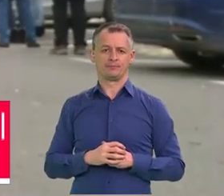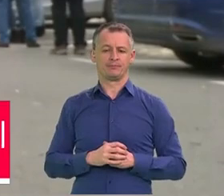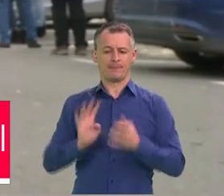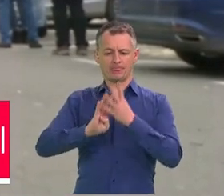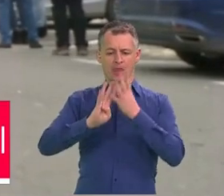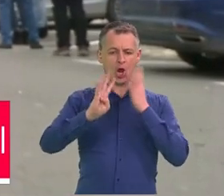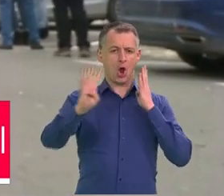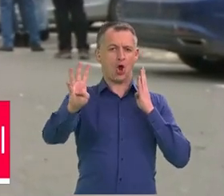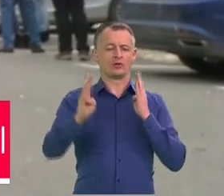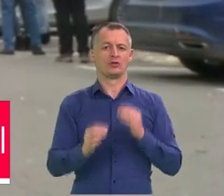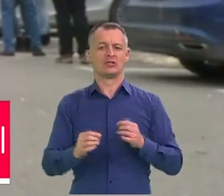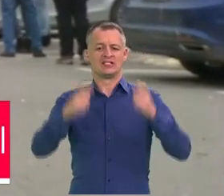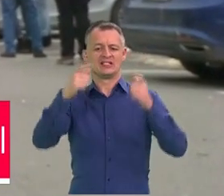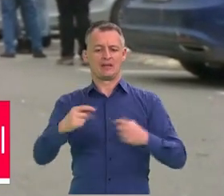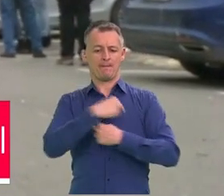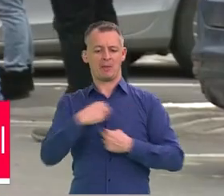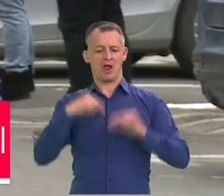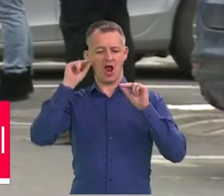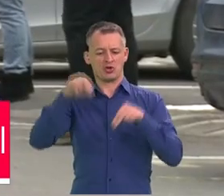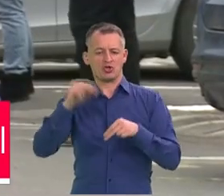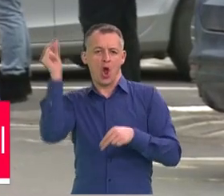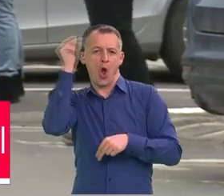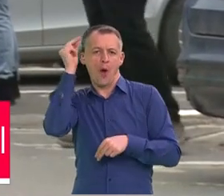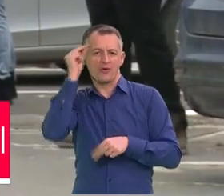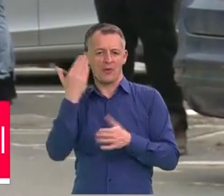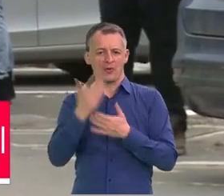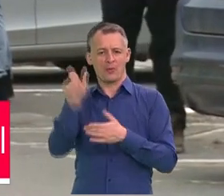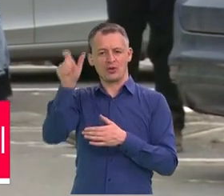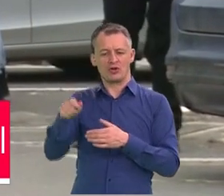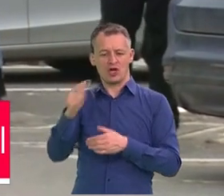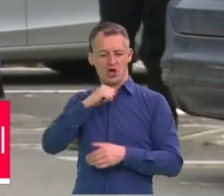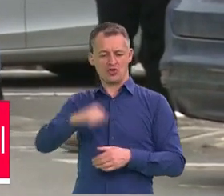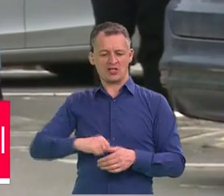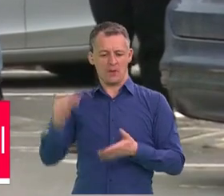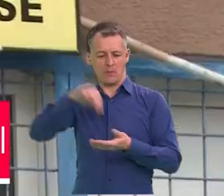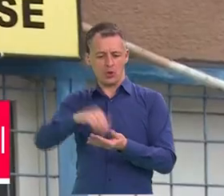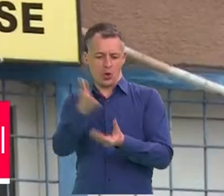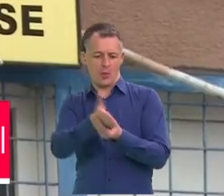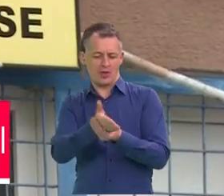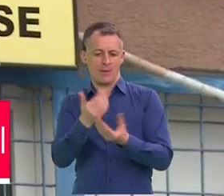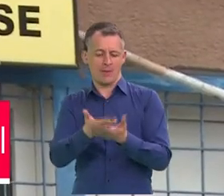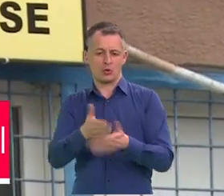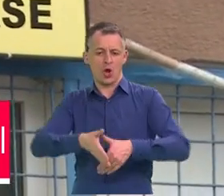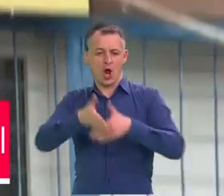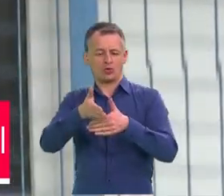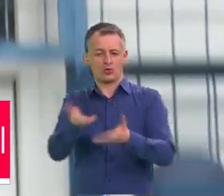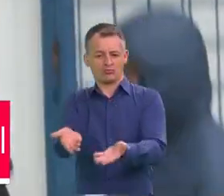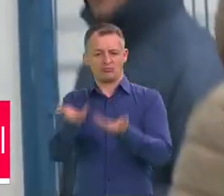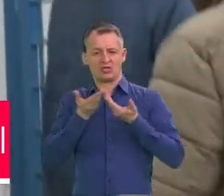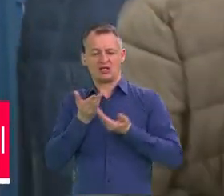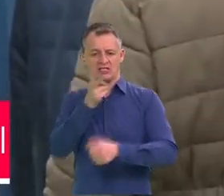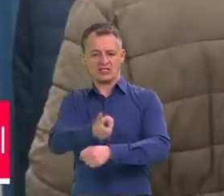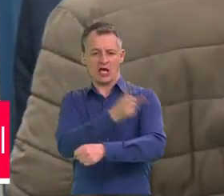Cozile de la sediile primăriei au devenit deja ceva obișnuit pentru constanțenii care depun documentația pentru ajutorul oferit de stat celor